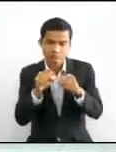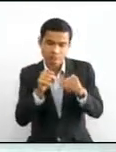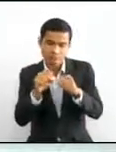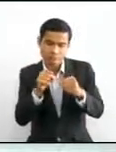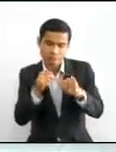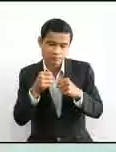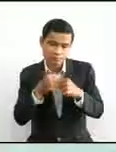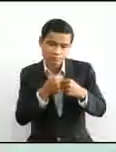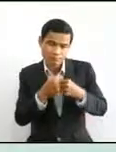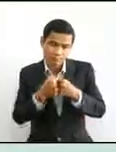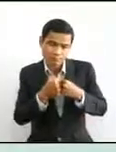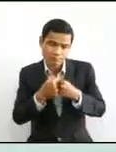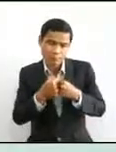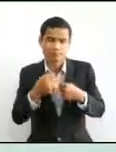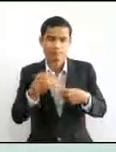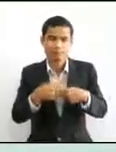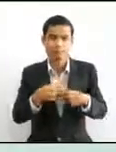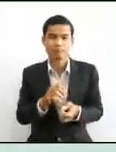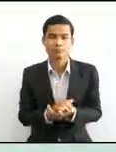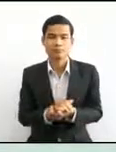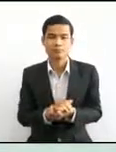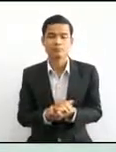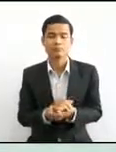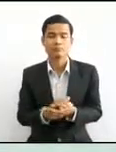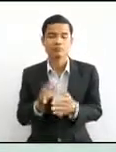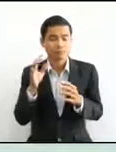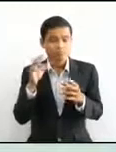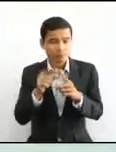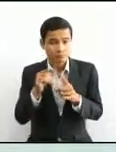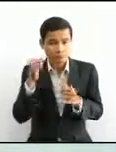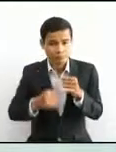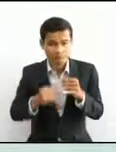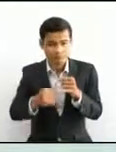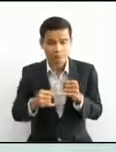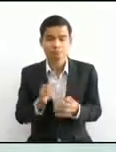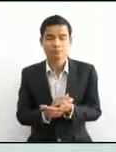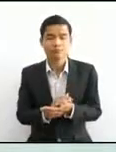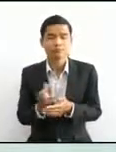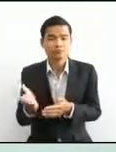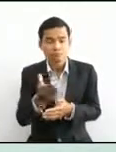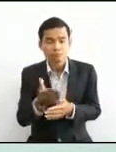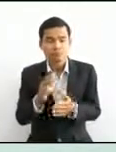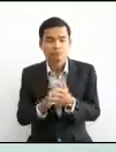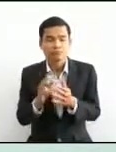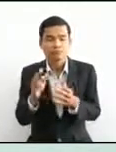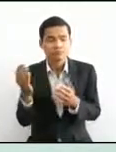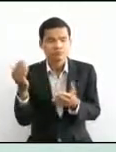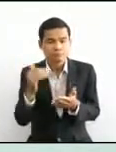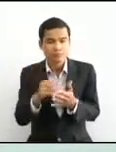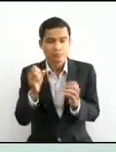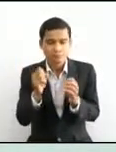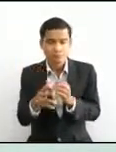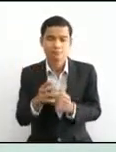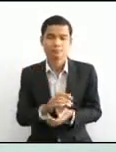Chà, lấy nơi bị trong cỏi. Ta. Trìm khốn. Ăn ọc nế con. Chấp